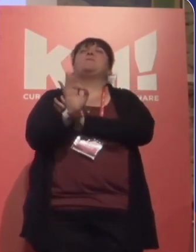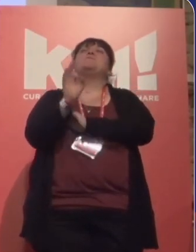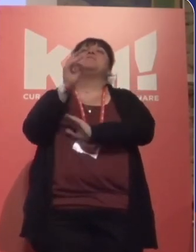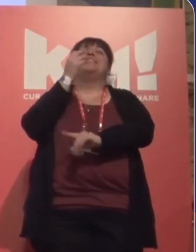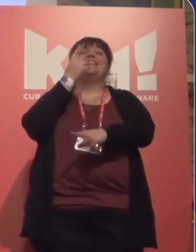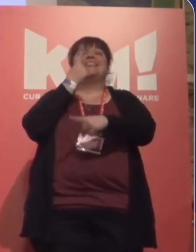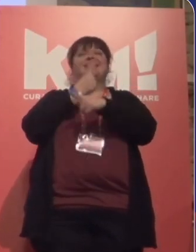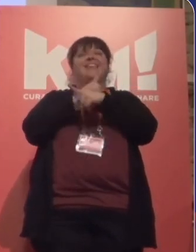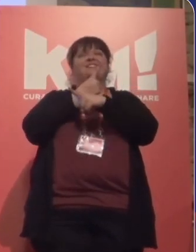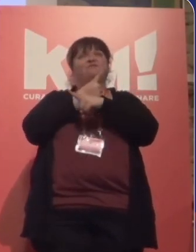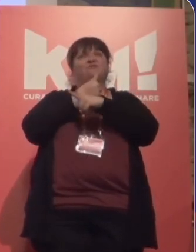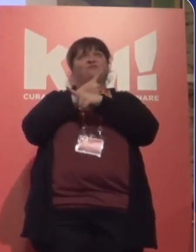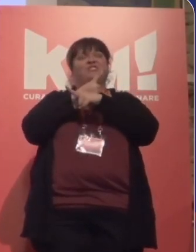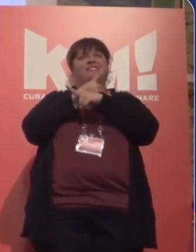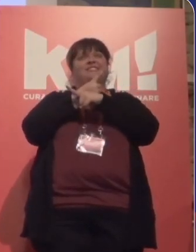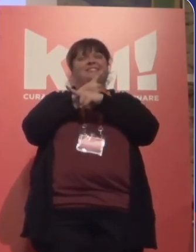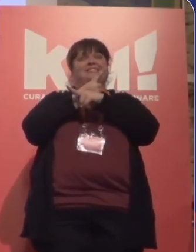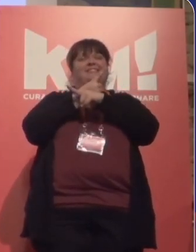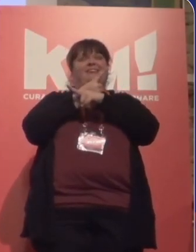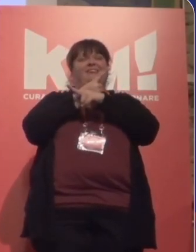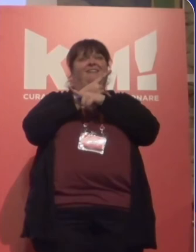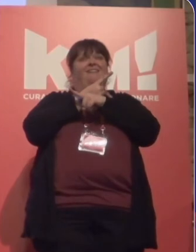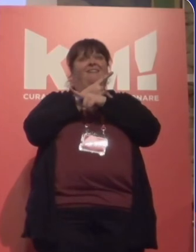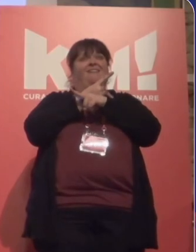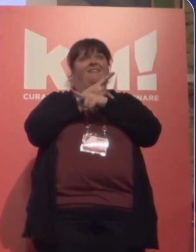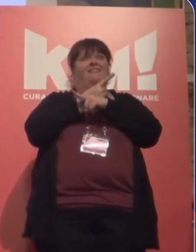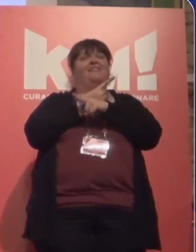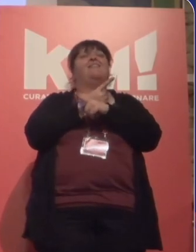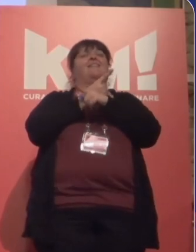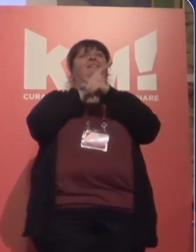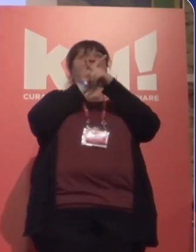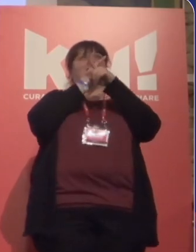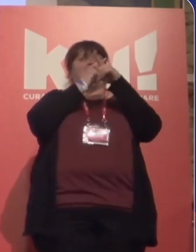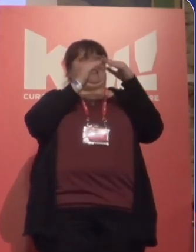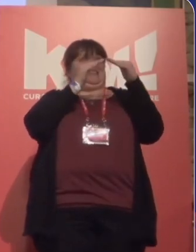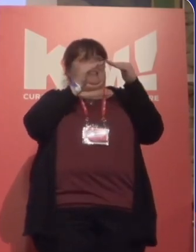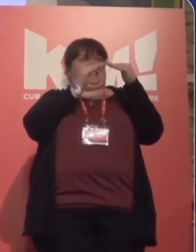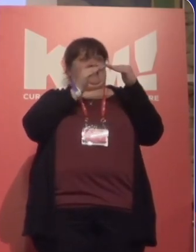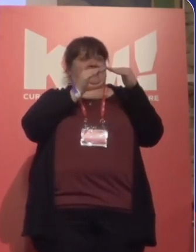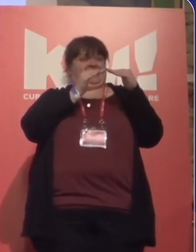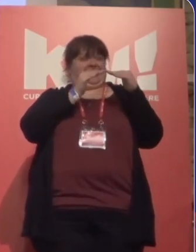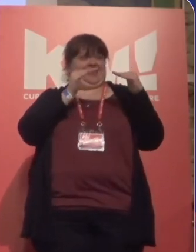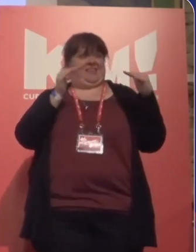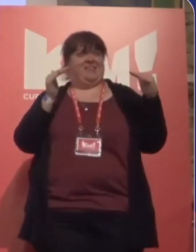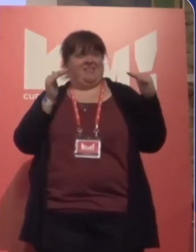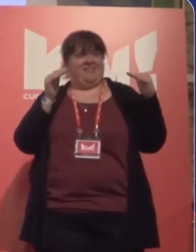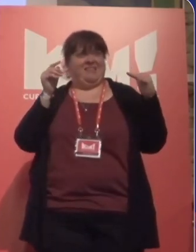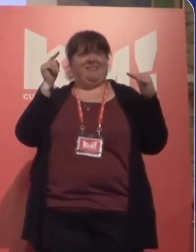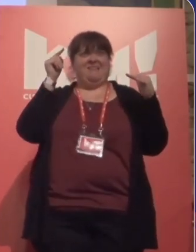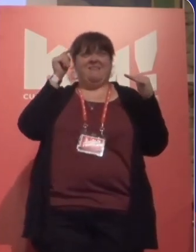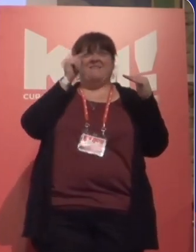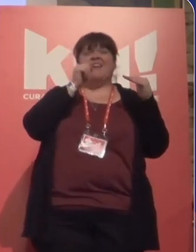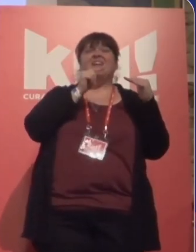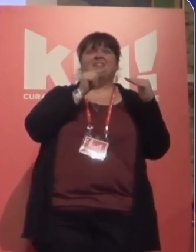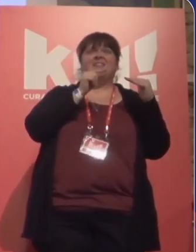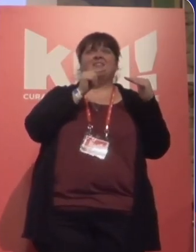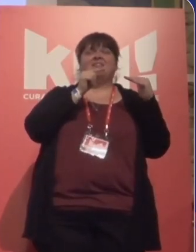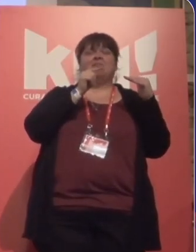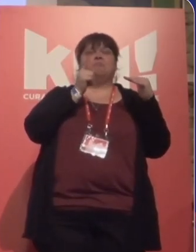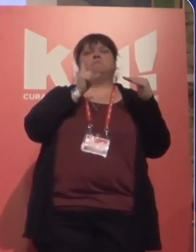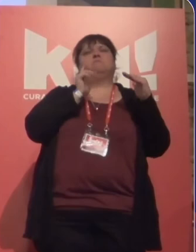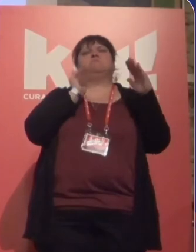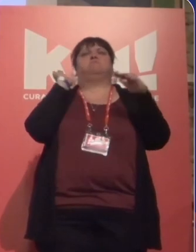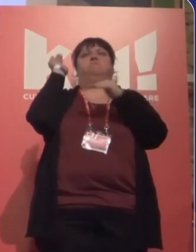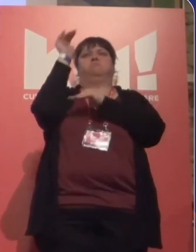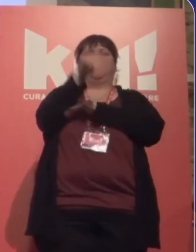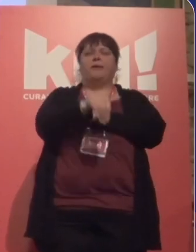la dimensione dei vincoli so benissimo che di fronte a tutto questo alcuni